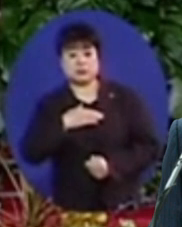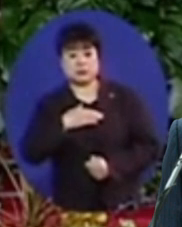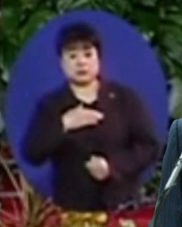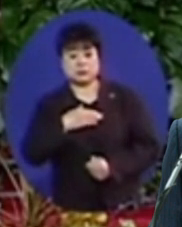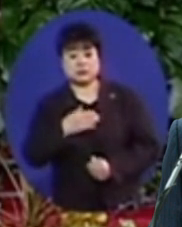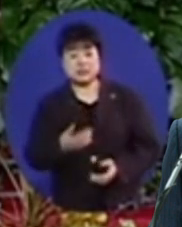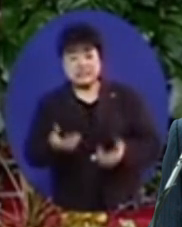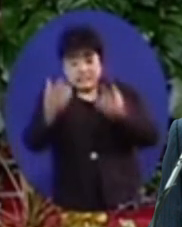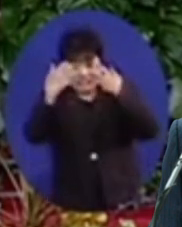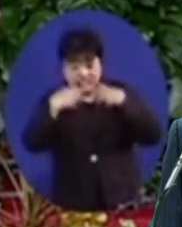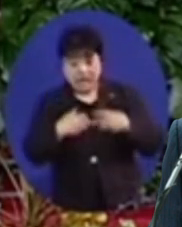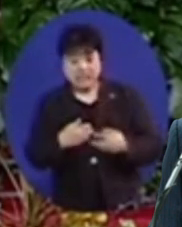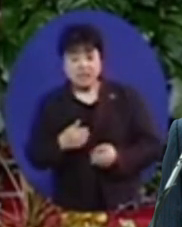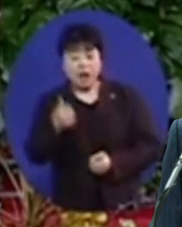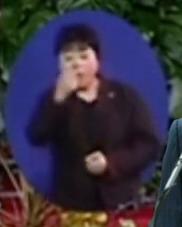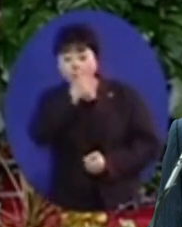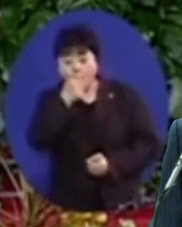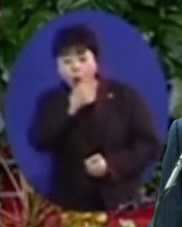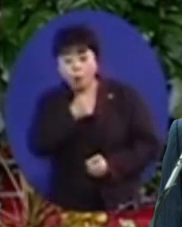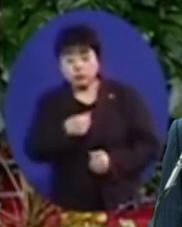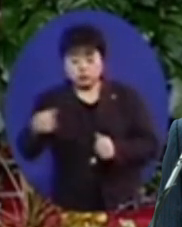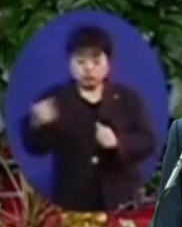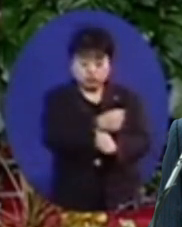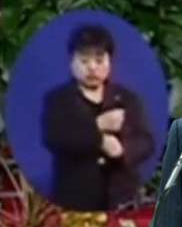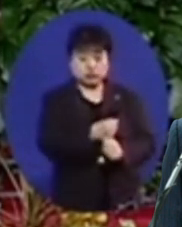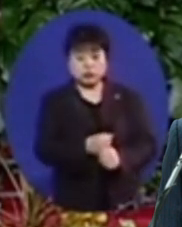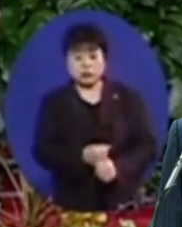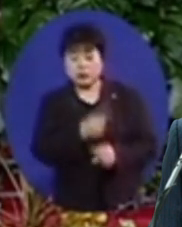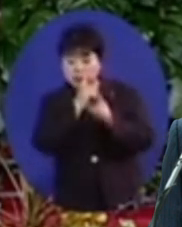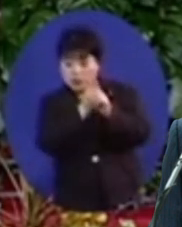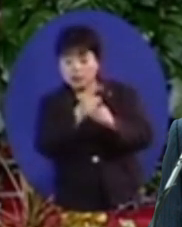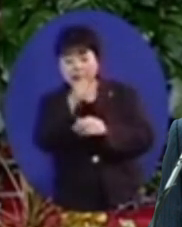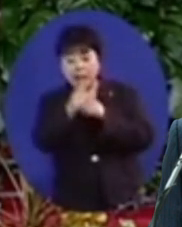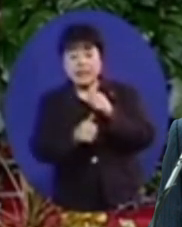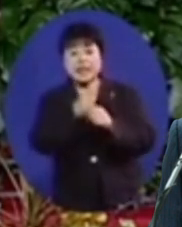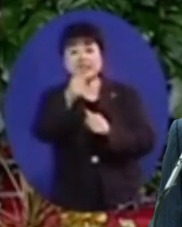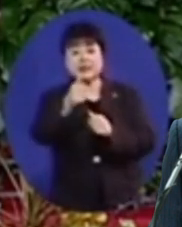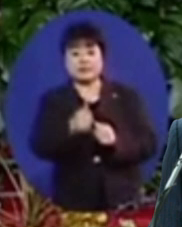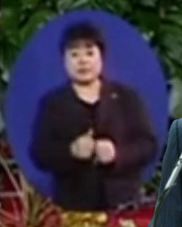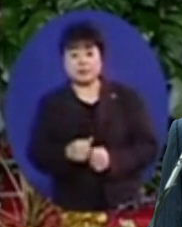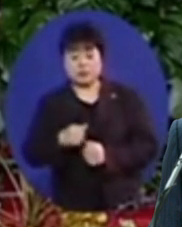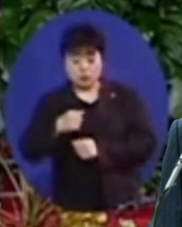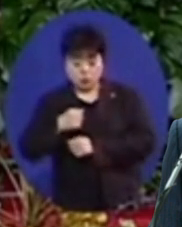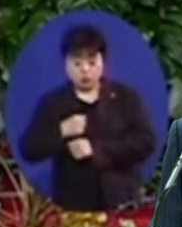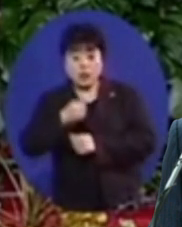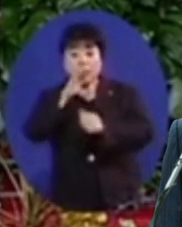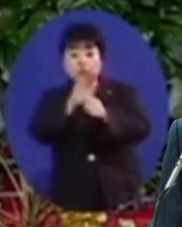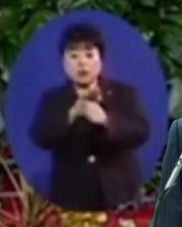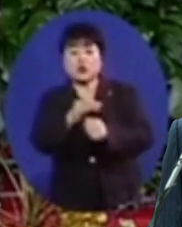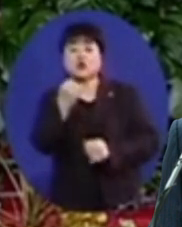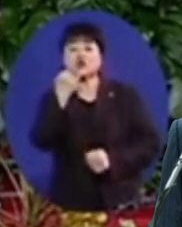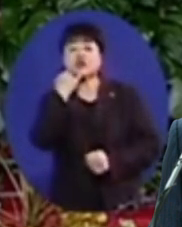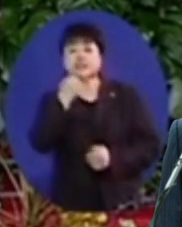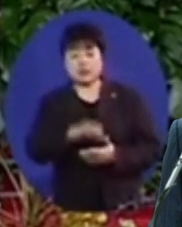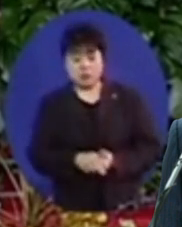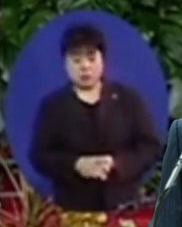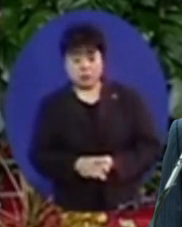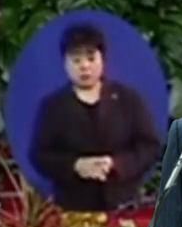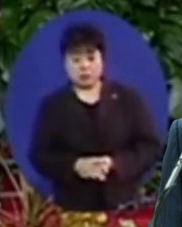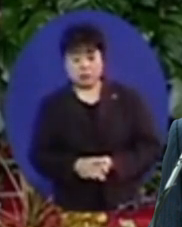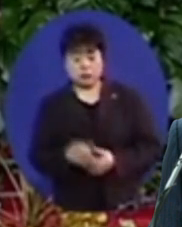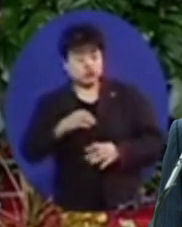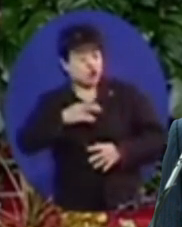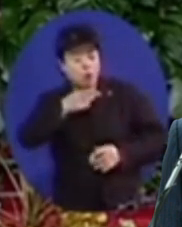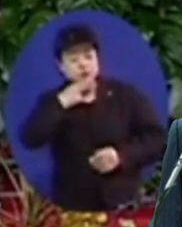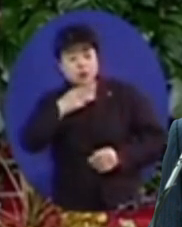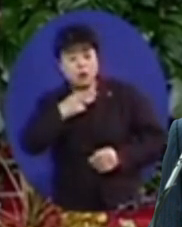사자와 곰도 내 주먹에 맞아 죽었는데 저 하나님 안 믿는 블레셋 사람이 무기에 겁을 내느냐고.